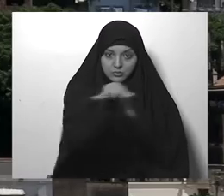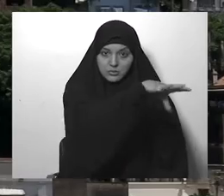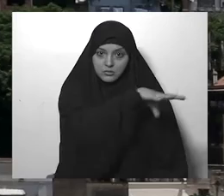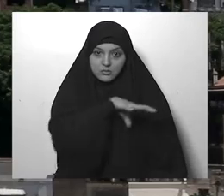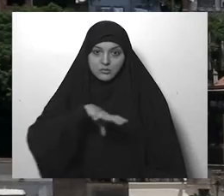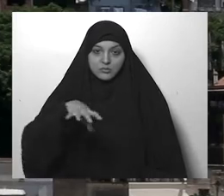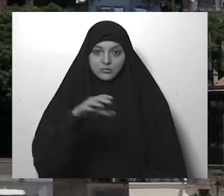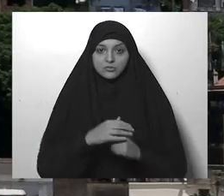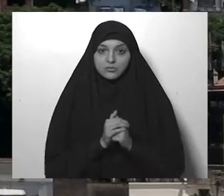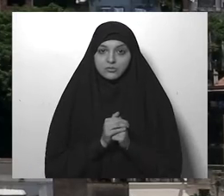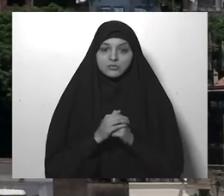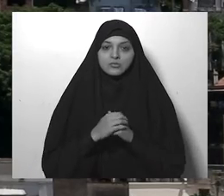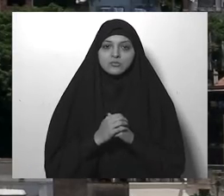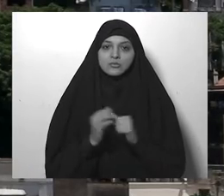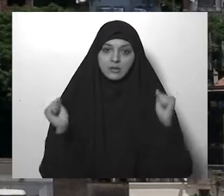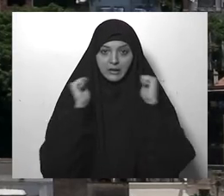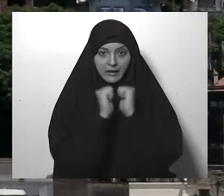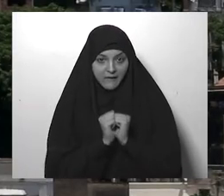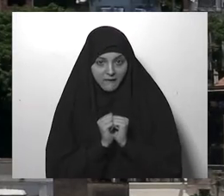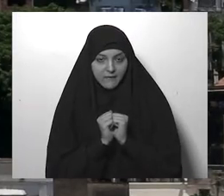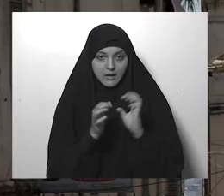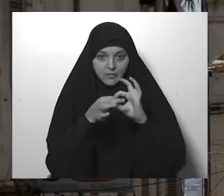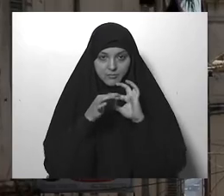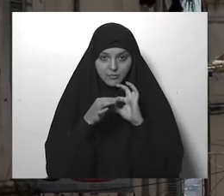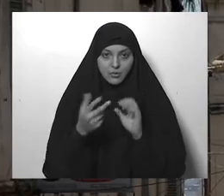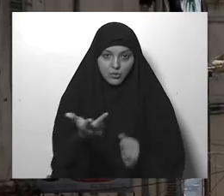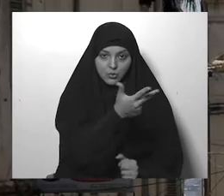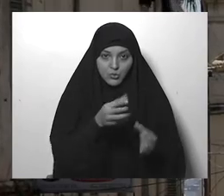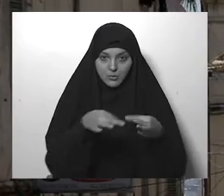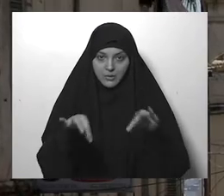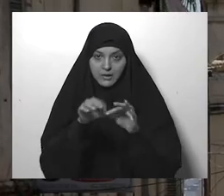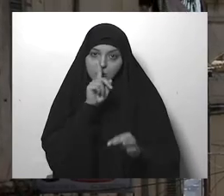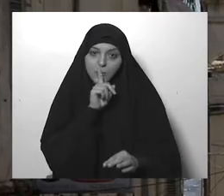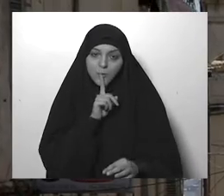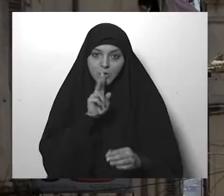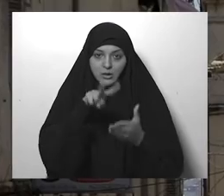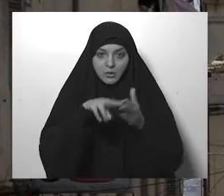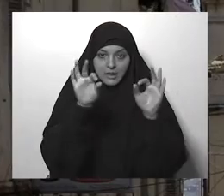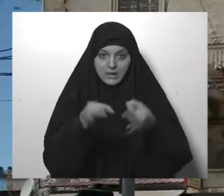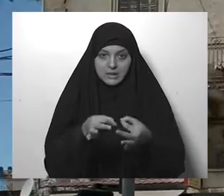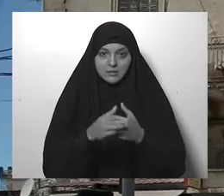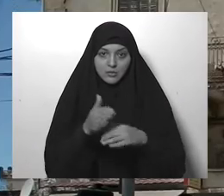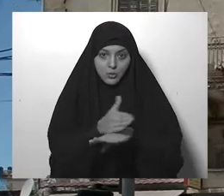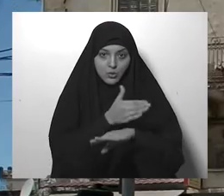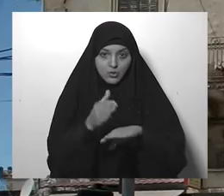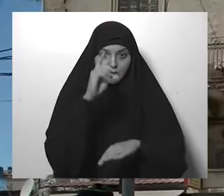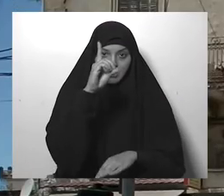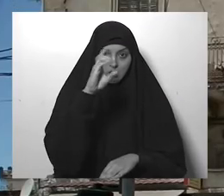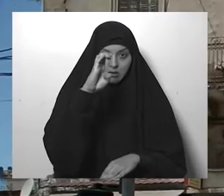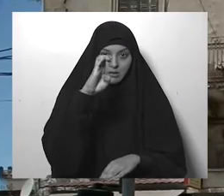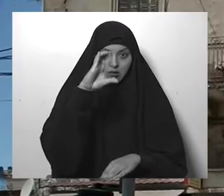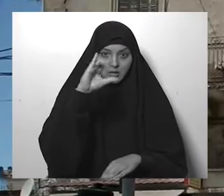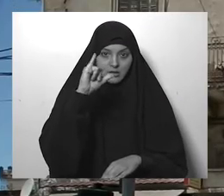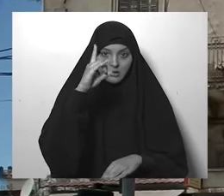en certes à sion on va dire avec ces trois pays depuis 2010 et donc le projet decide est une